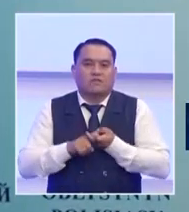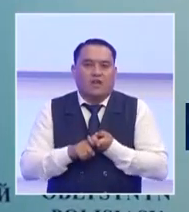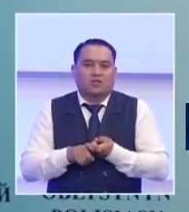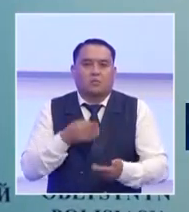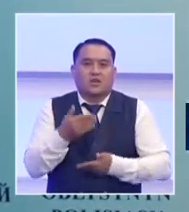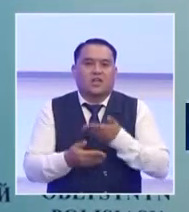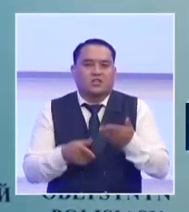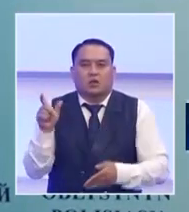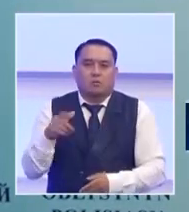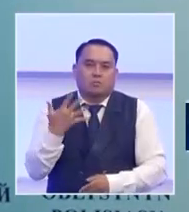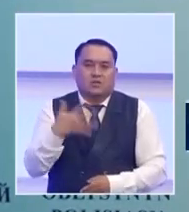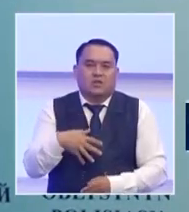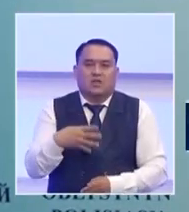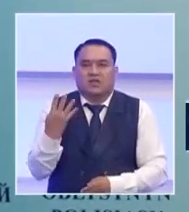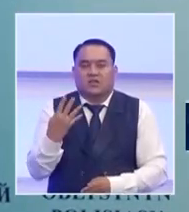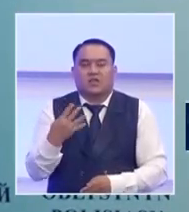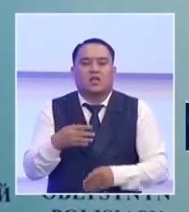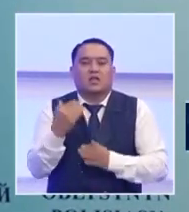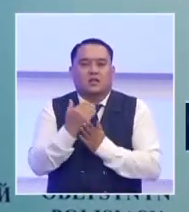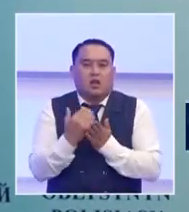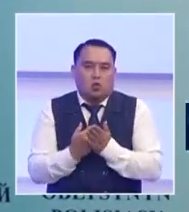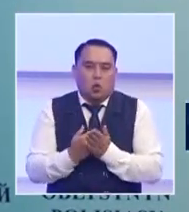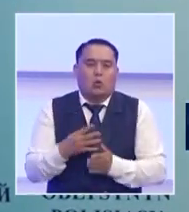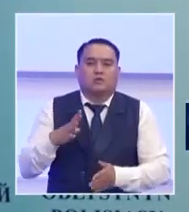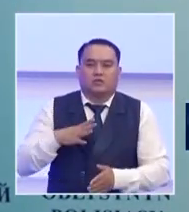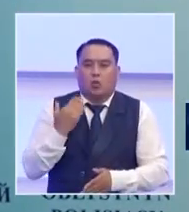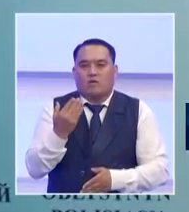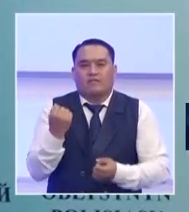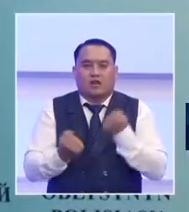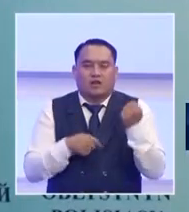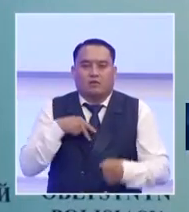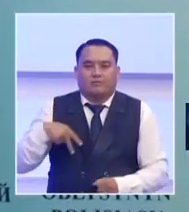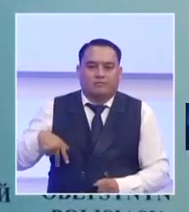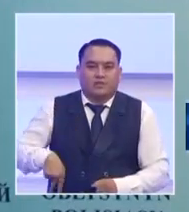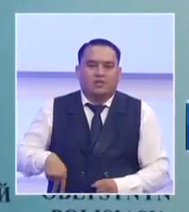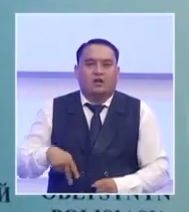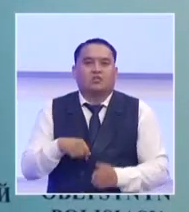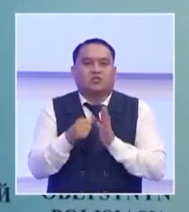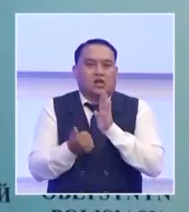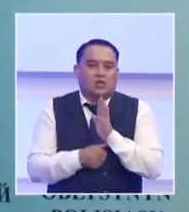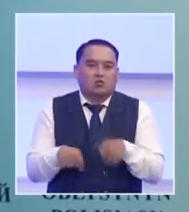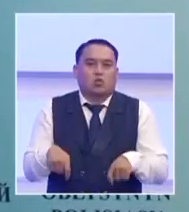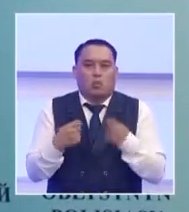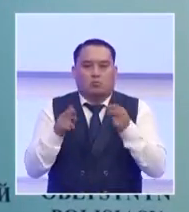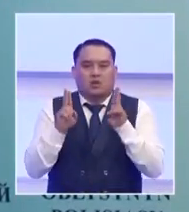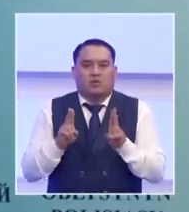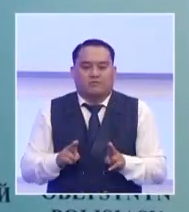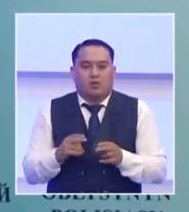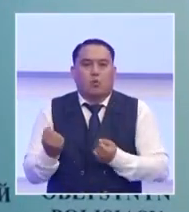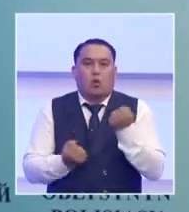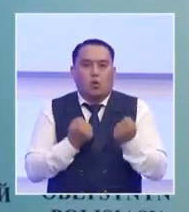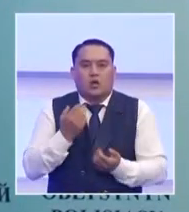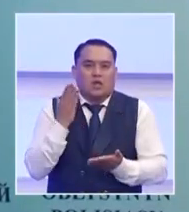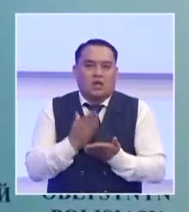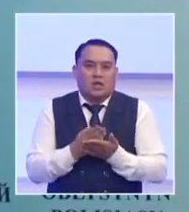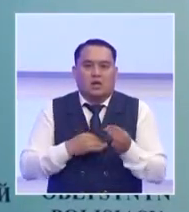пешеходами 53 протокола 43 за пренебрежения водителями ремнями безопасности 16 нарушений правил маневрирования ну и